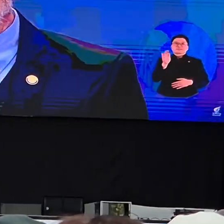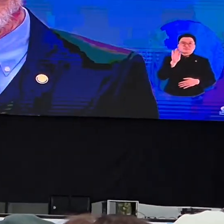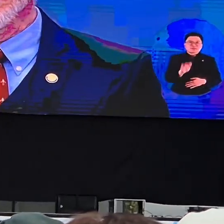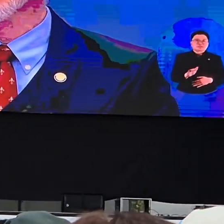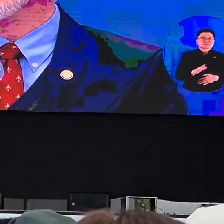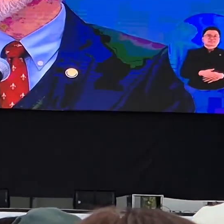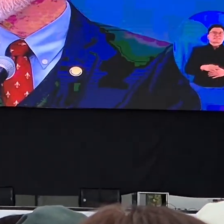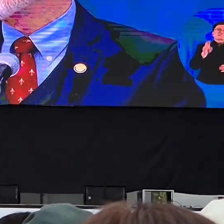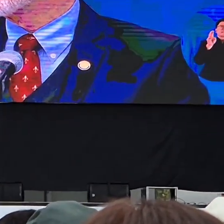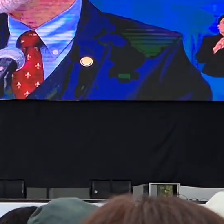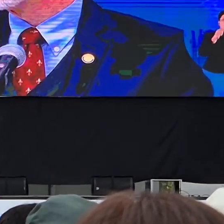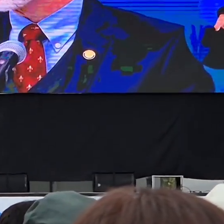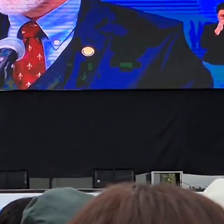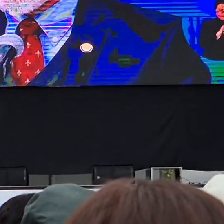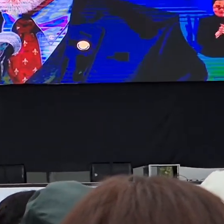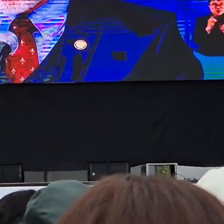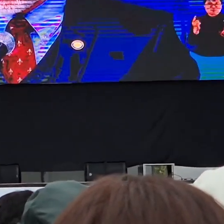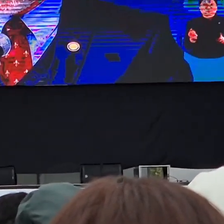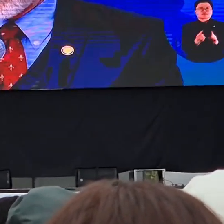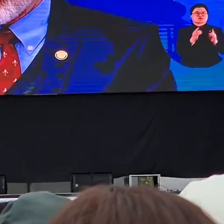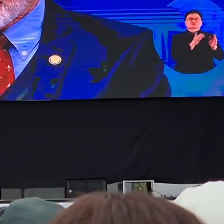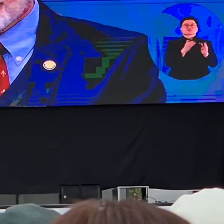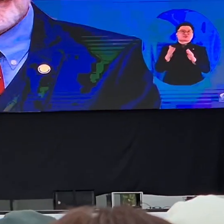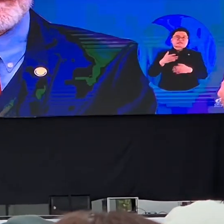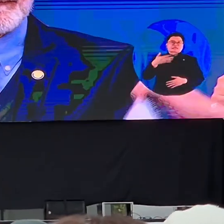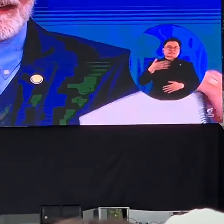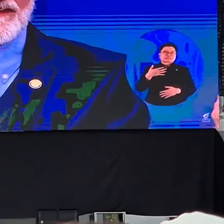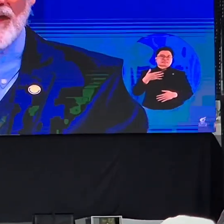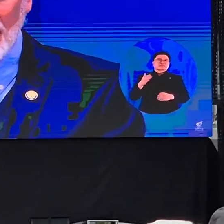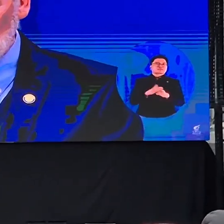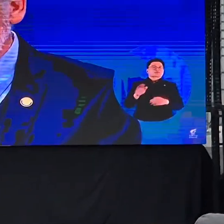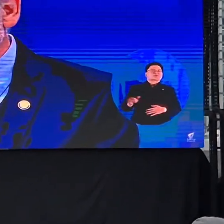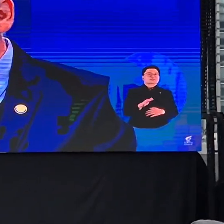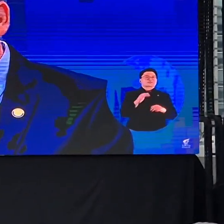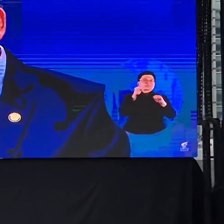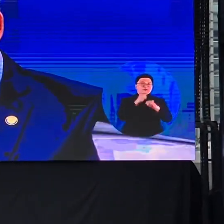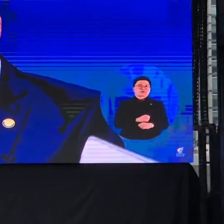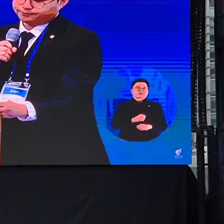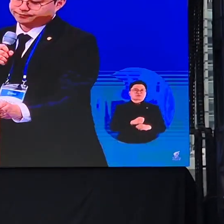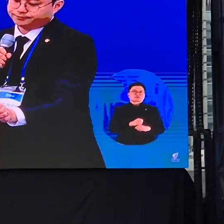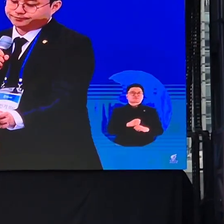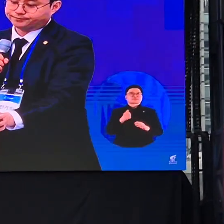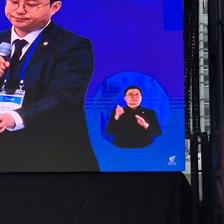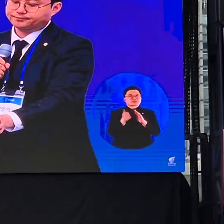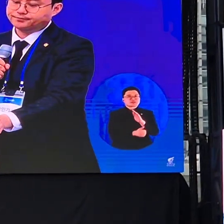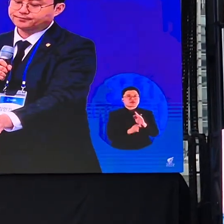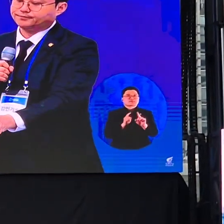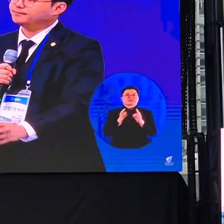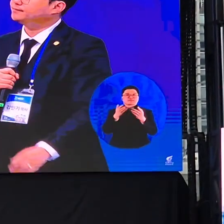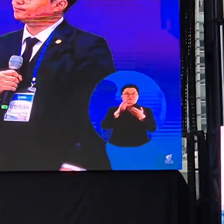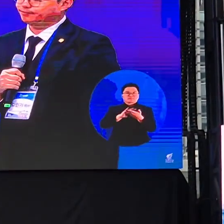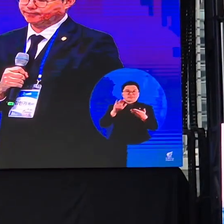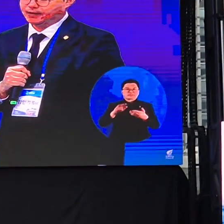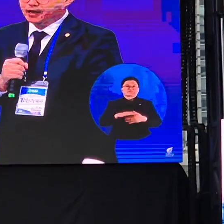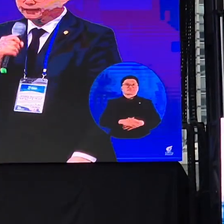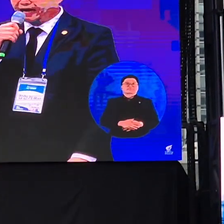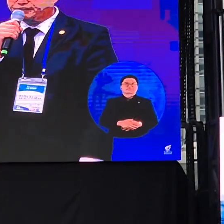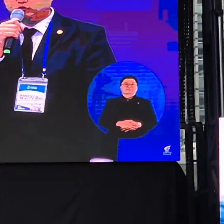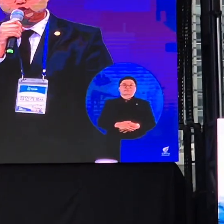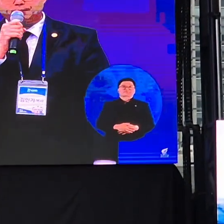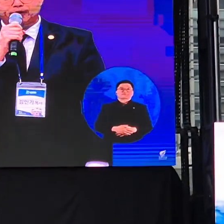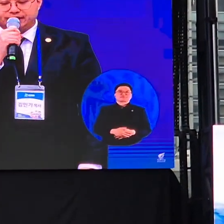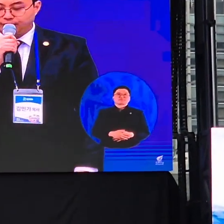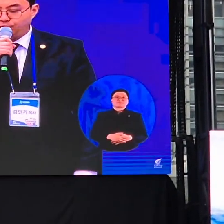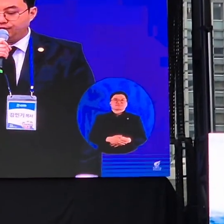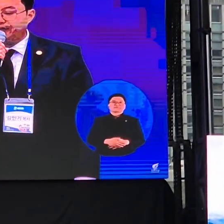찬양과 기도에 맞설 준비는 되어 있지 않았었다. Thousands of Christians gathered to resist evil then.